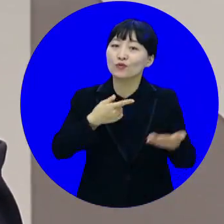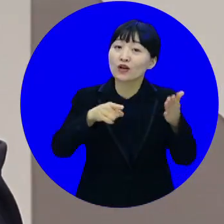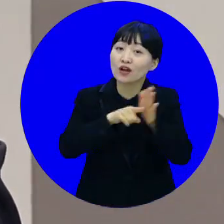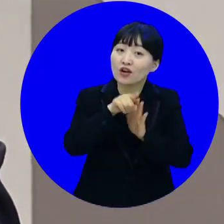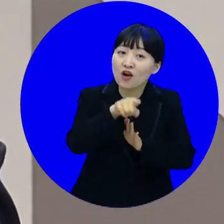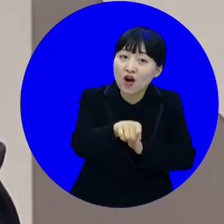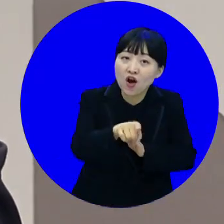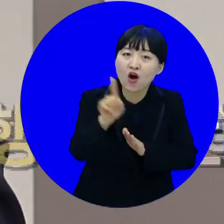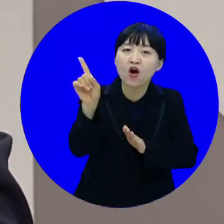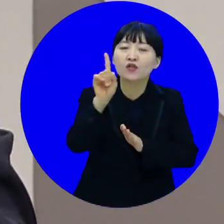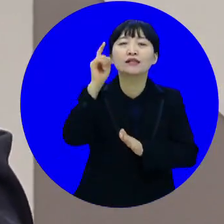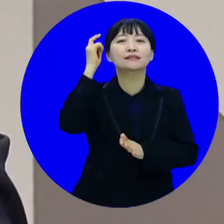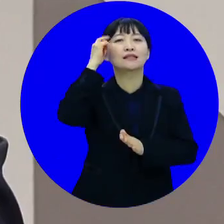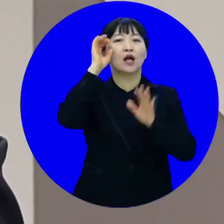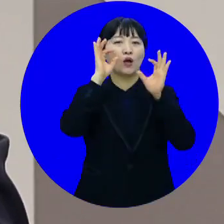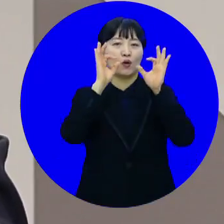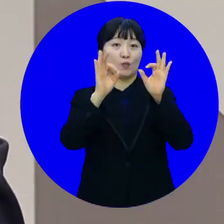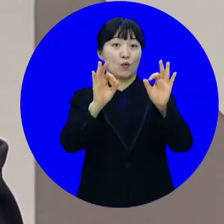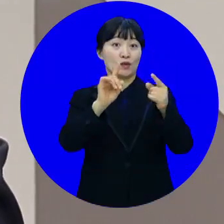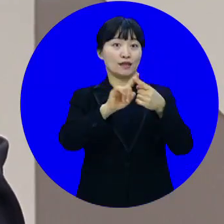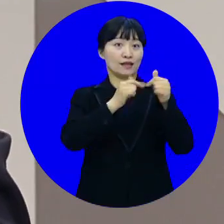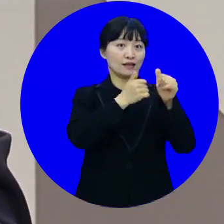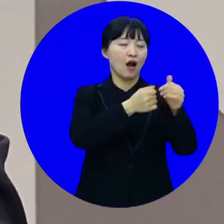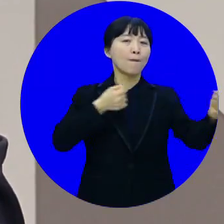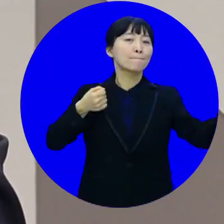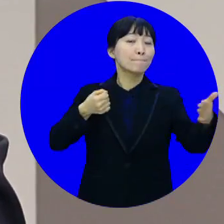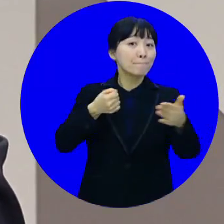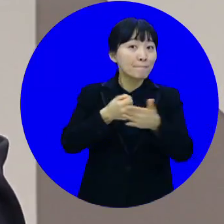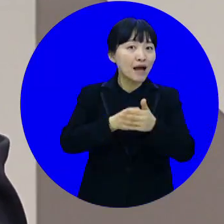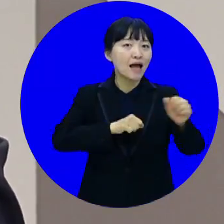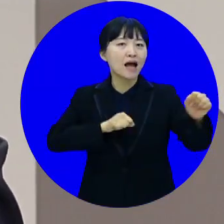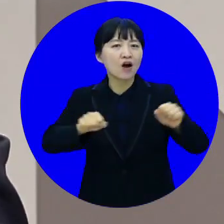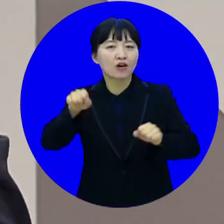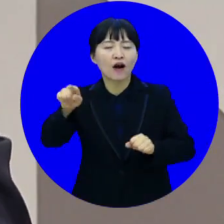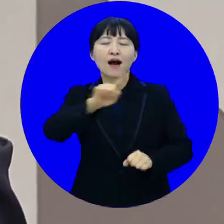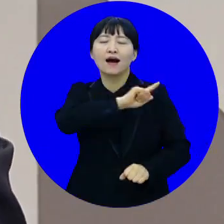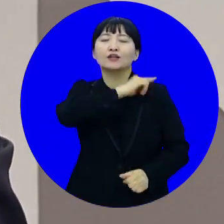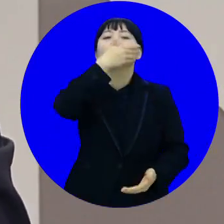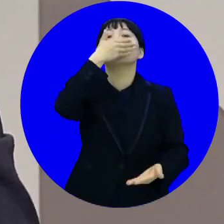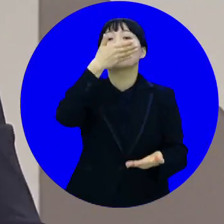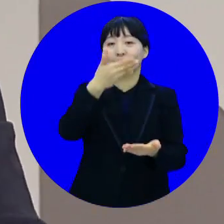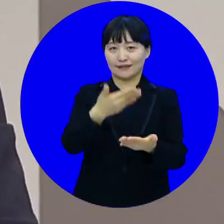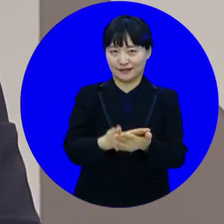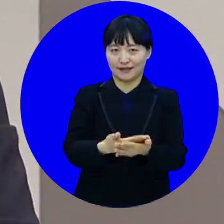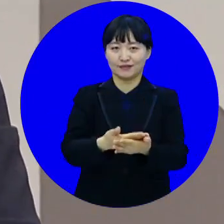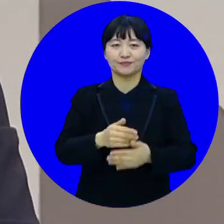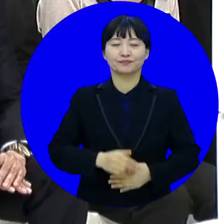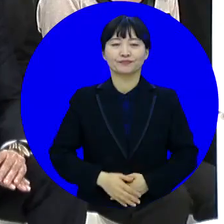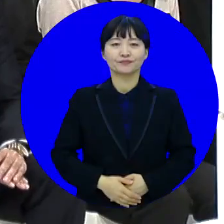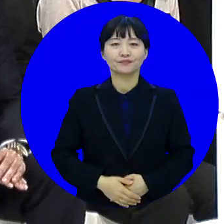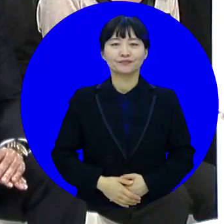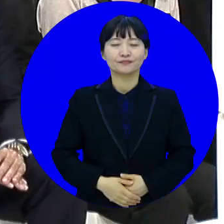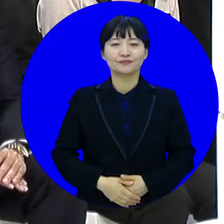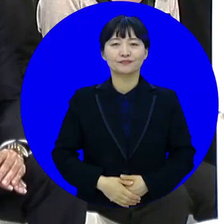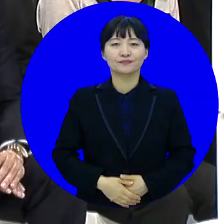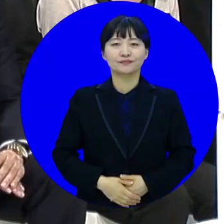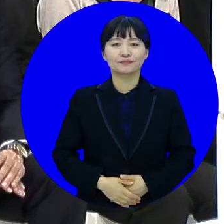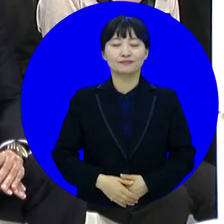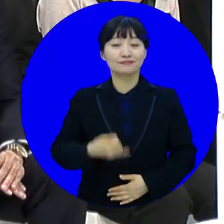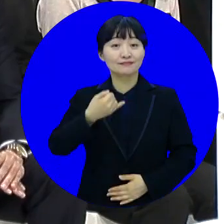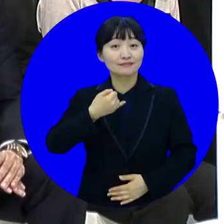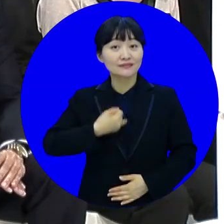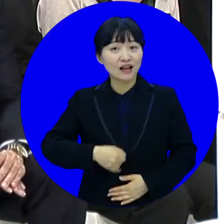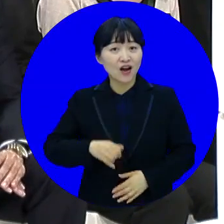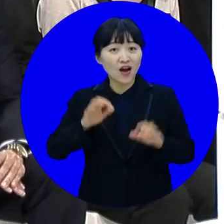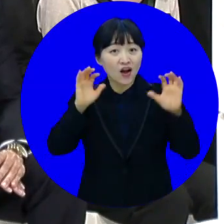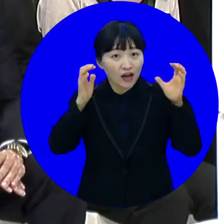예린이, 아이를 위한 게 어떤 건지 생각해보고 거기에 따라서 결정하고 행동을 하시는 게 제일 중요할 것 같습니다. 네.